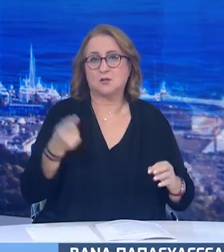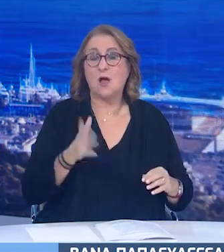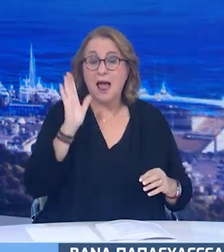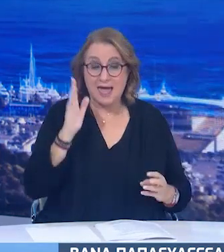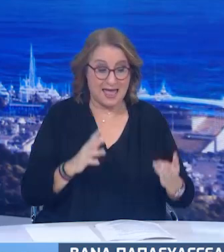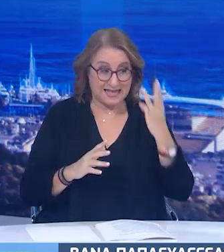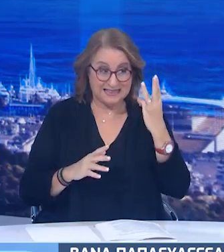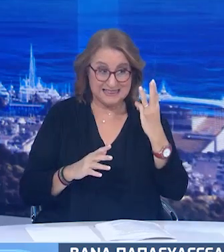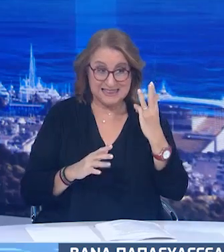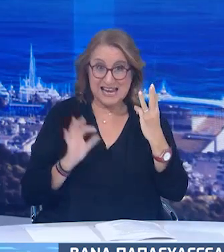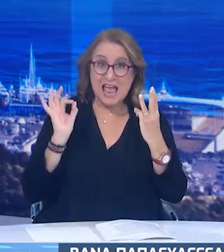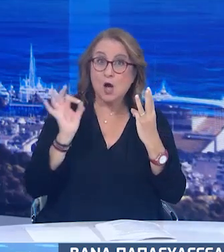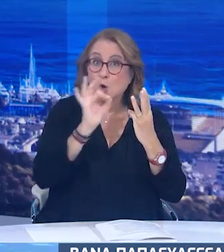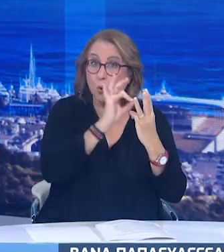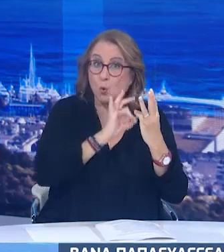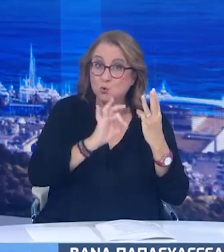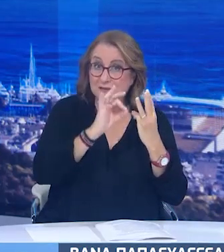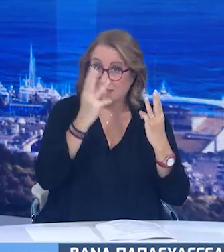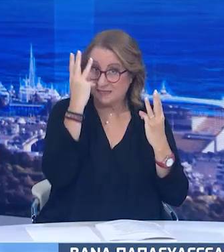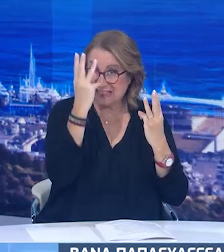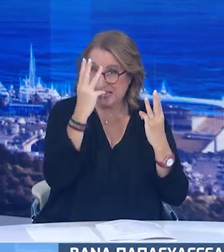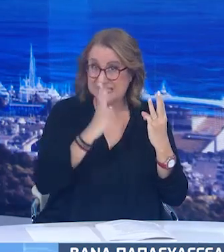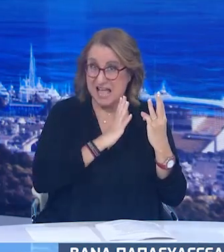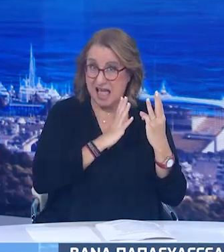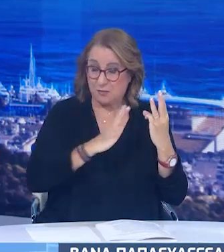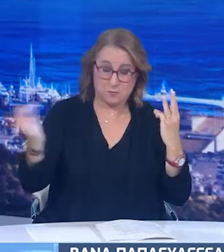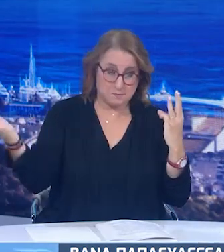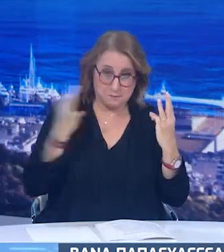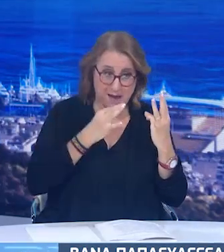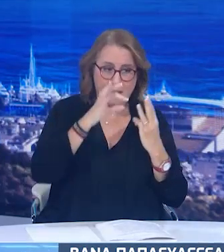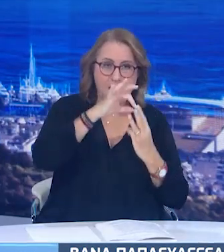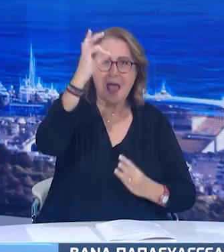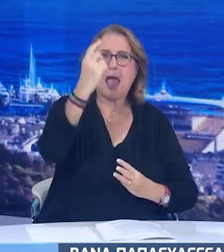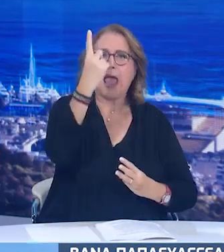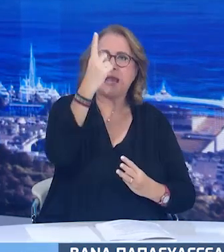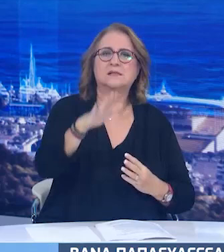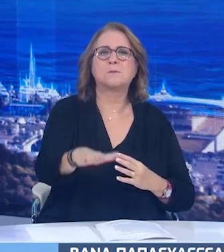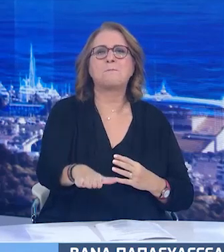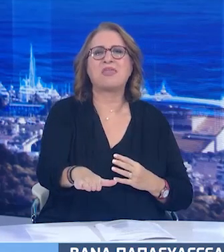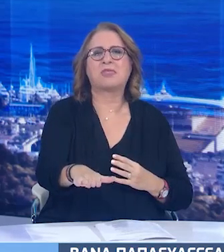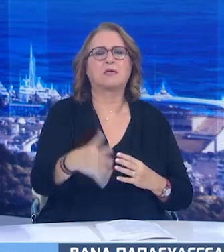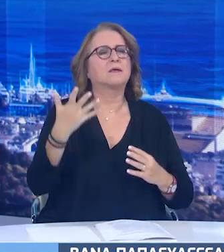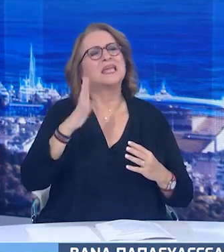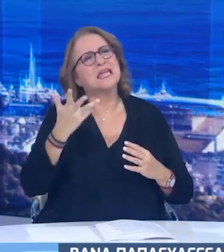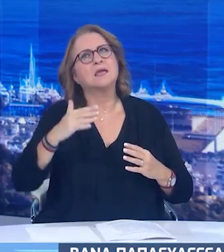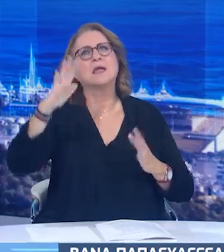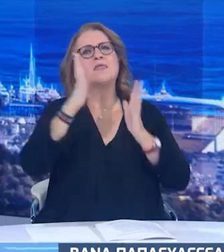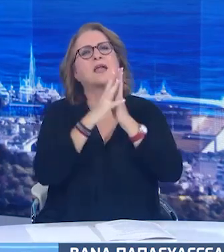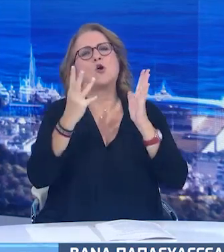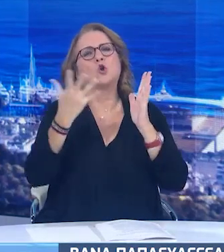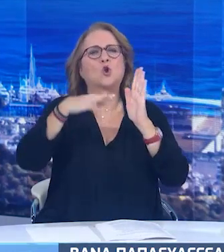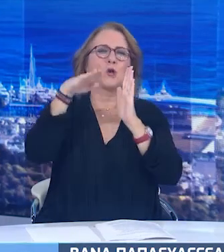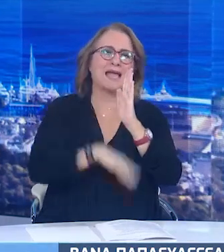κρούσματα στην Ελλάδα αφορά σε παιδιά και εφήβους κάτω των 18 ετών. Τελείως διαφορετικό. Σύμφωνα με τα δεδομένα του ΕΟΔΗ, την